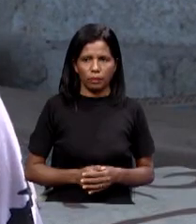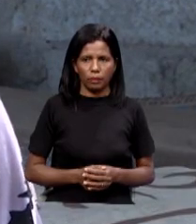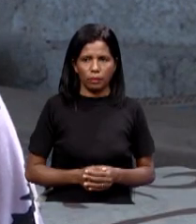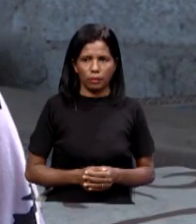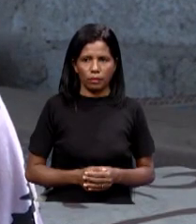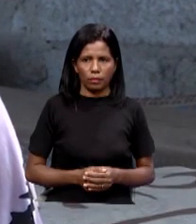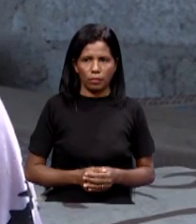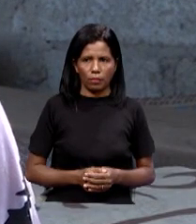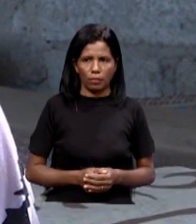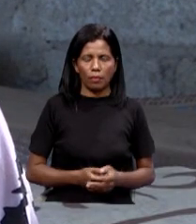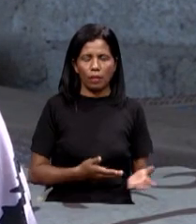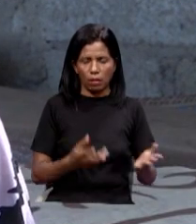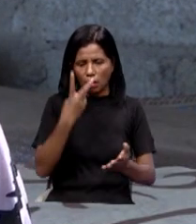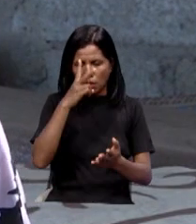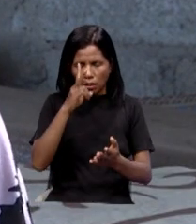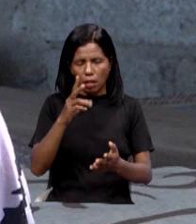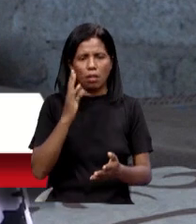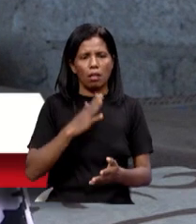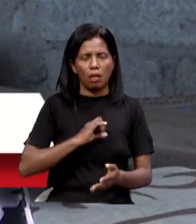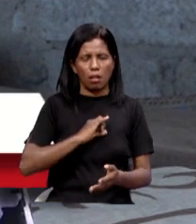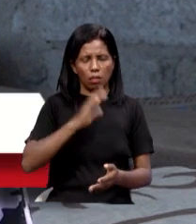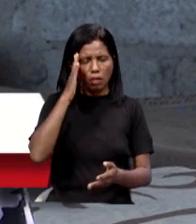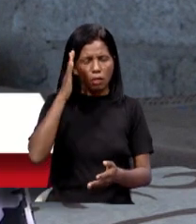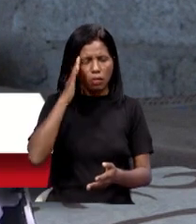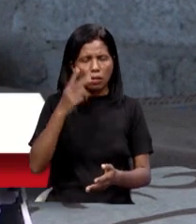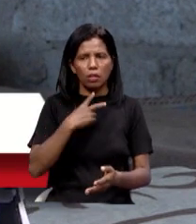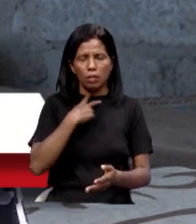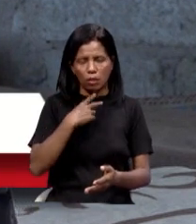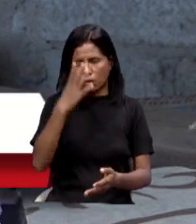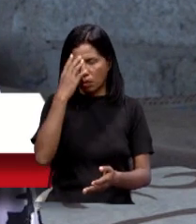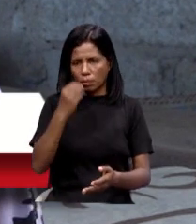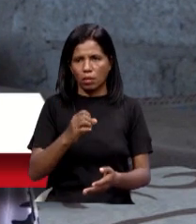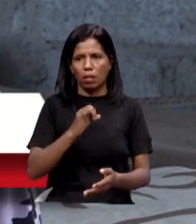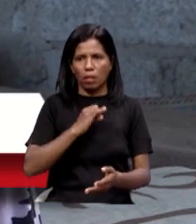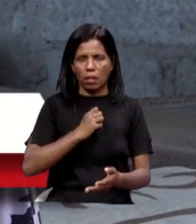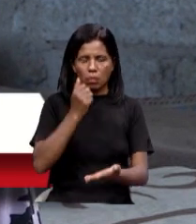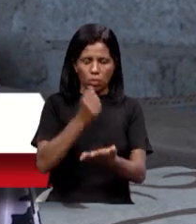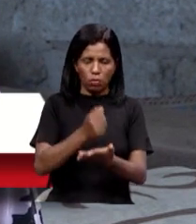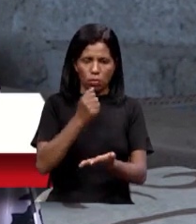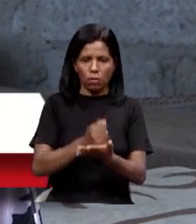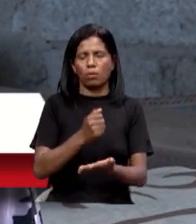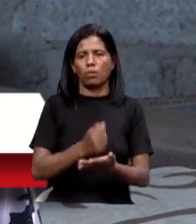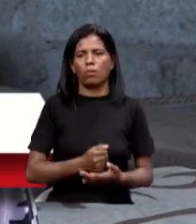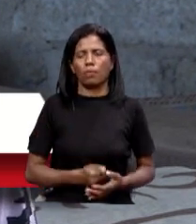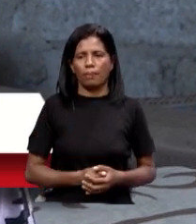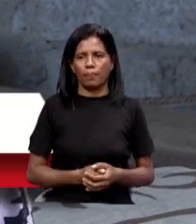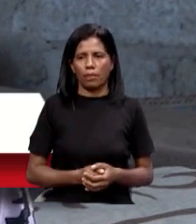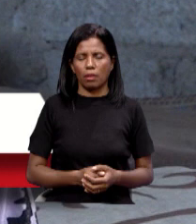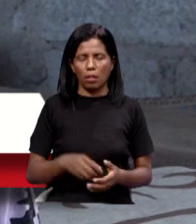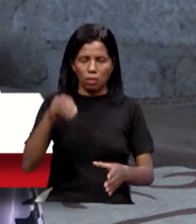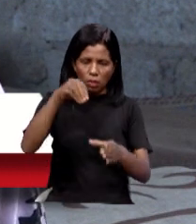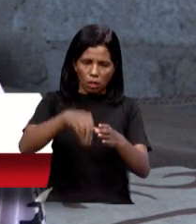Ini lata toma ya hanu ini apa hansa netur hanu ini barak ke stres bar netobat ya tiak liru hau tuku lata hau tuku tuk hau ensa teho